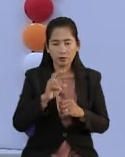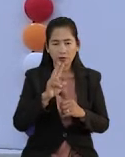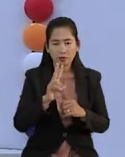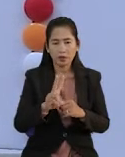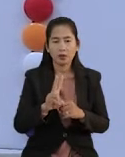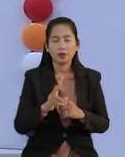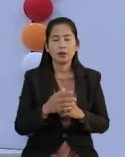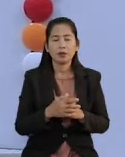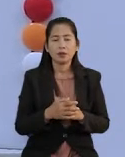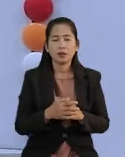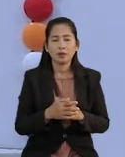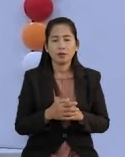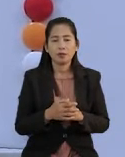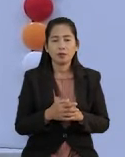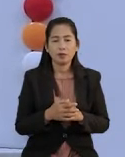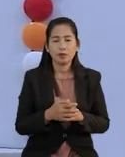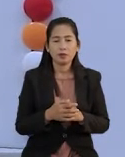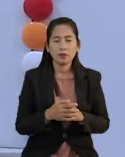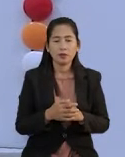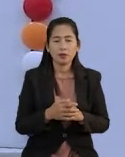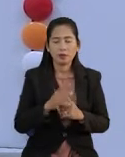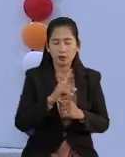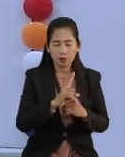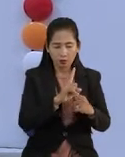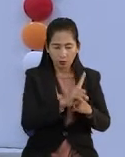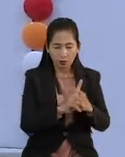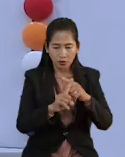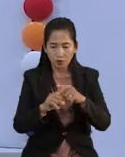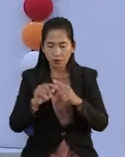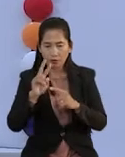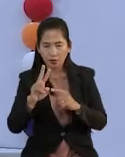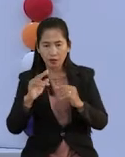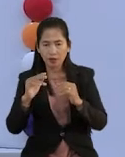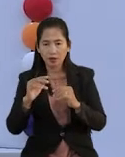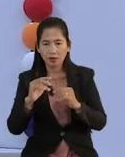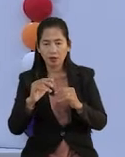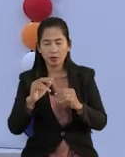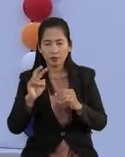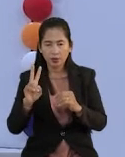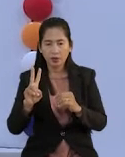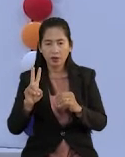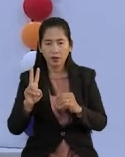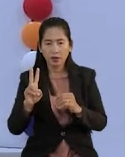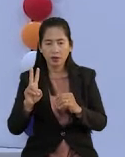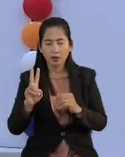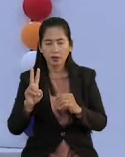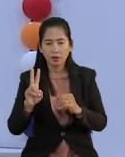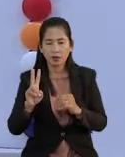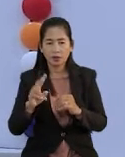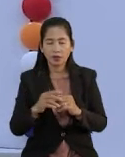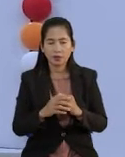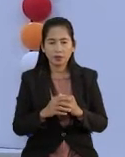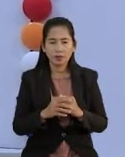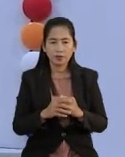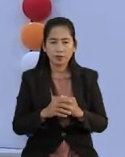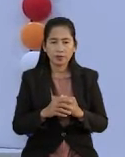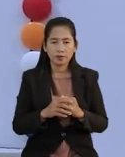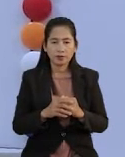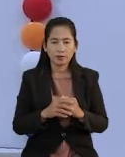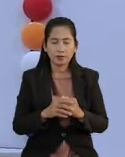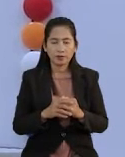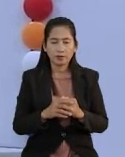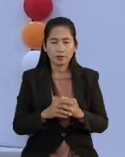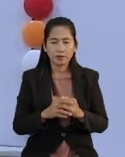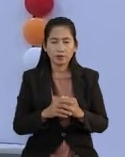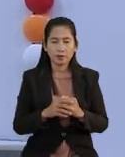nâng nâng phì. Miền này tha dương dược mùi mà cùng nâng phí mùi phì đó phì. Chà, nhưng